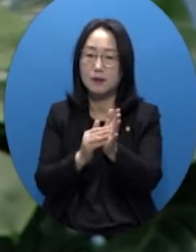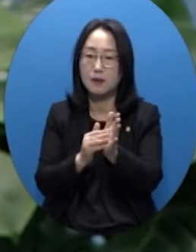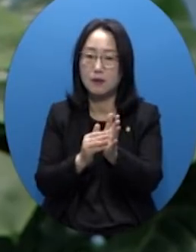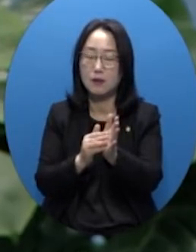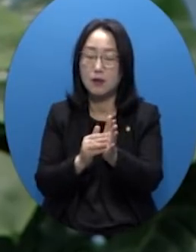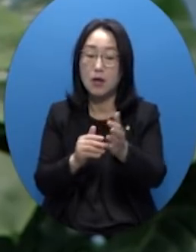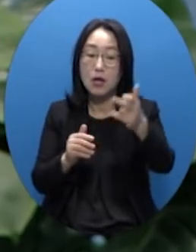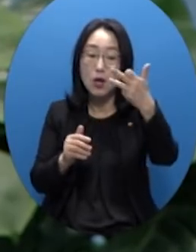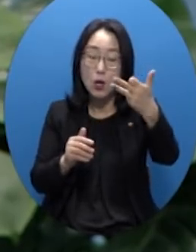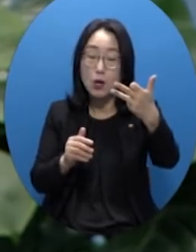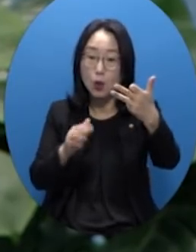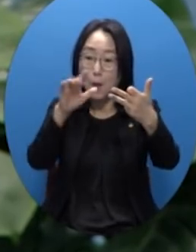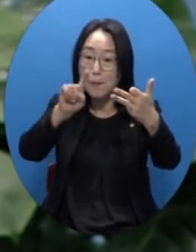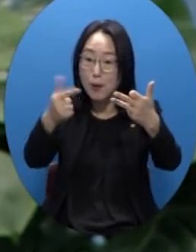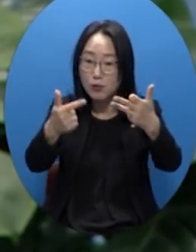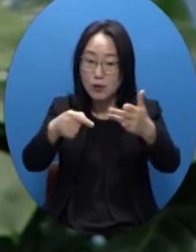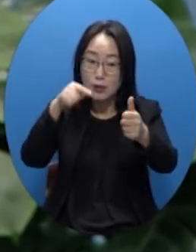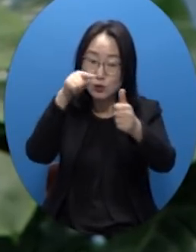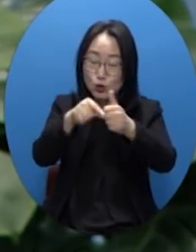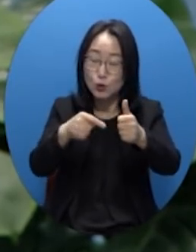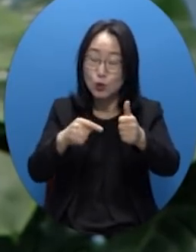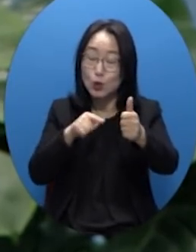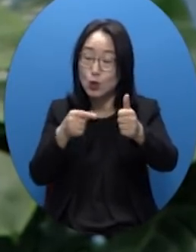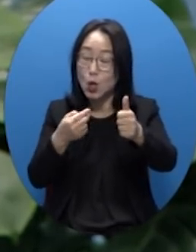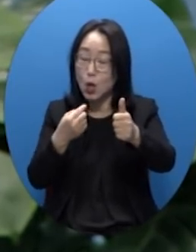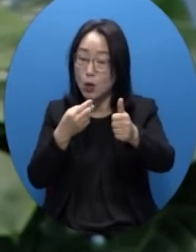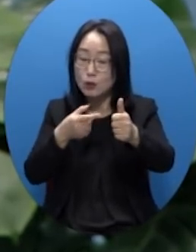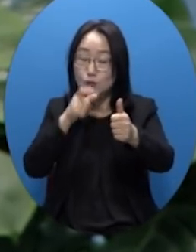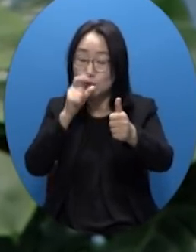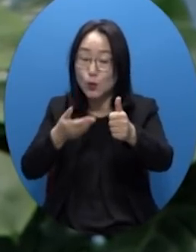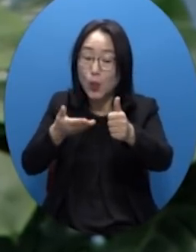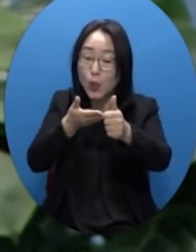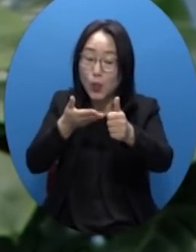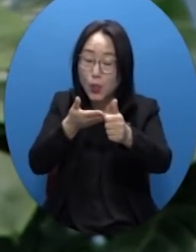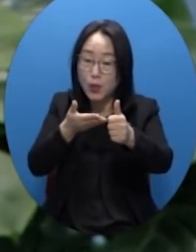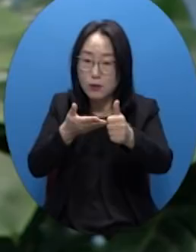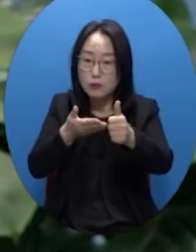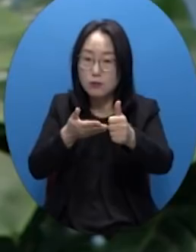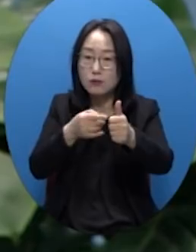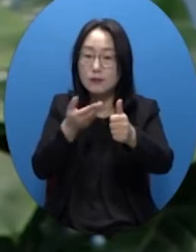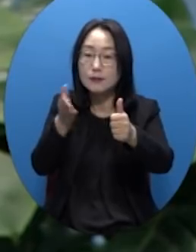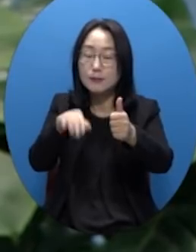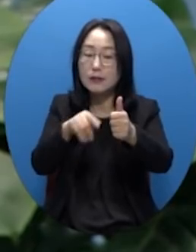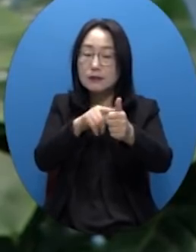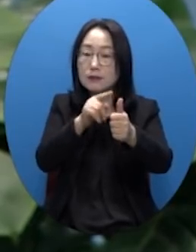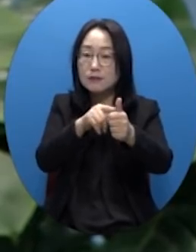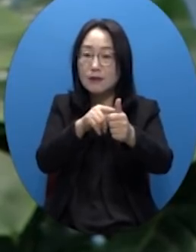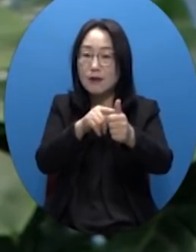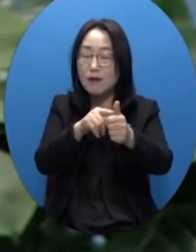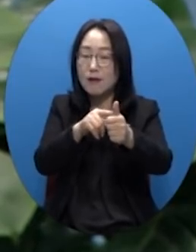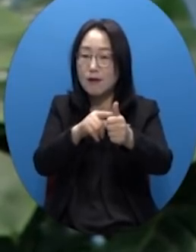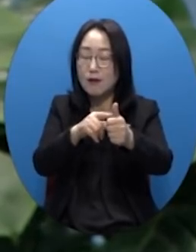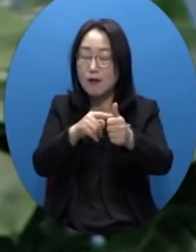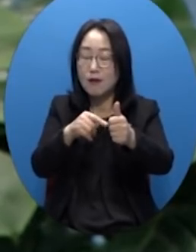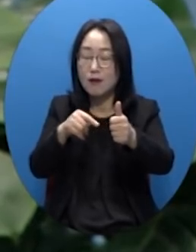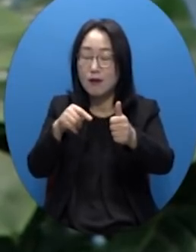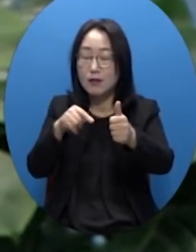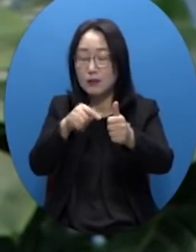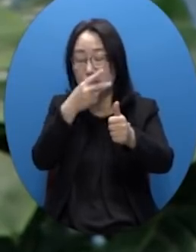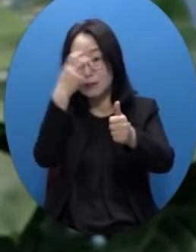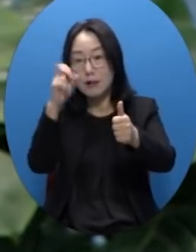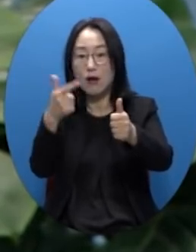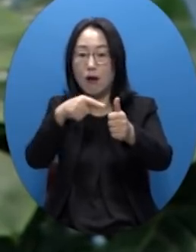18번째 사람도 죽이려고 술을 먹고 수면제를 매 겠는데 18번째 사람이 아마 수면장애 강했던